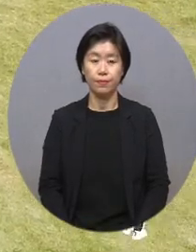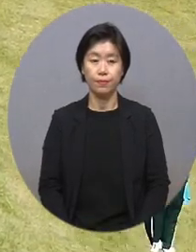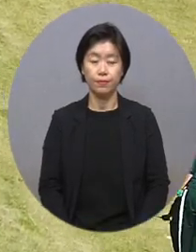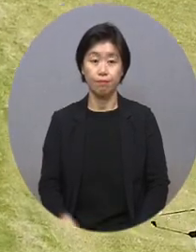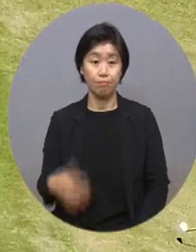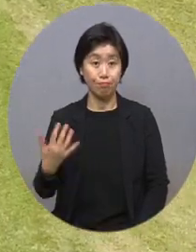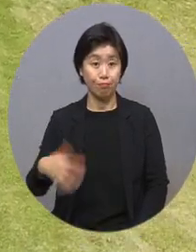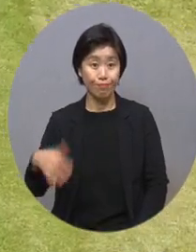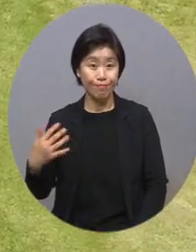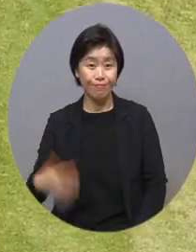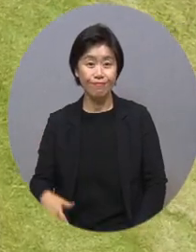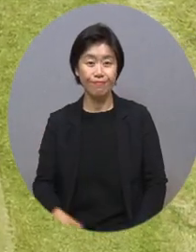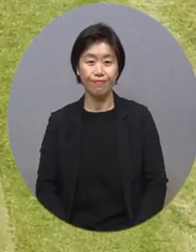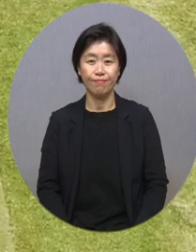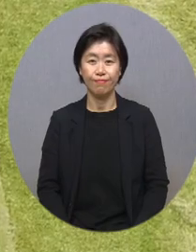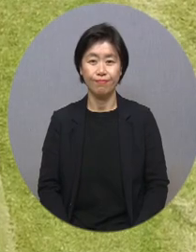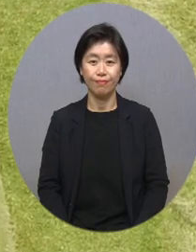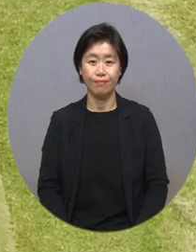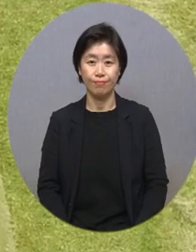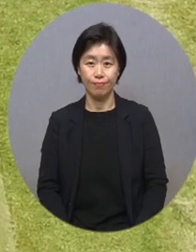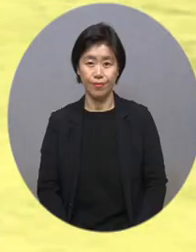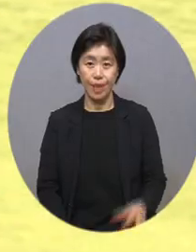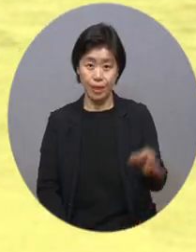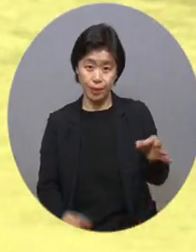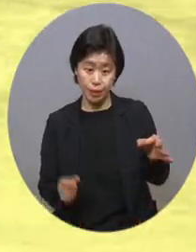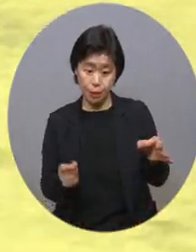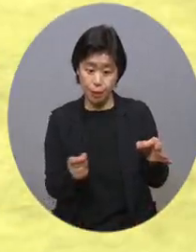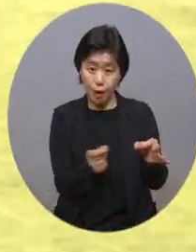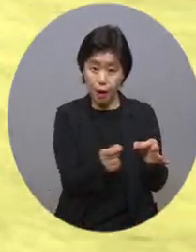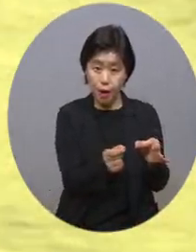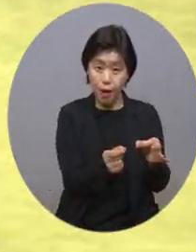오. 오, 나이스 샷. 오, 오, 오.